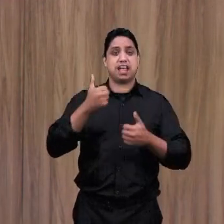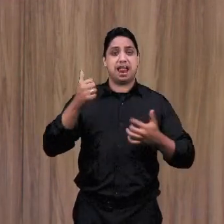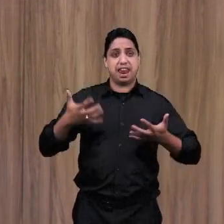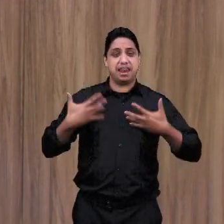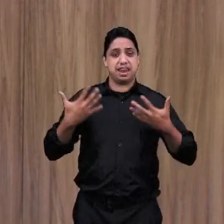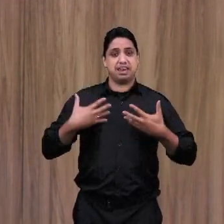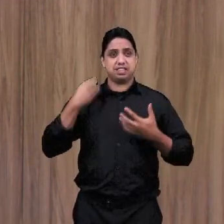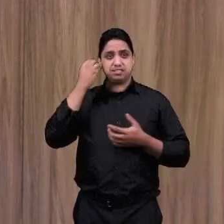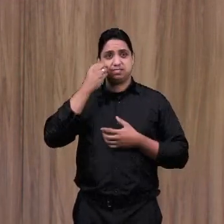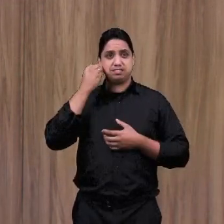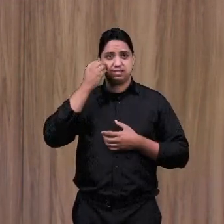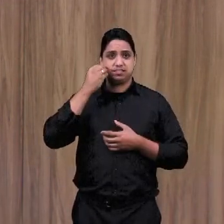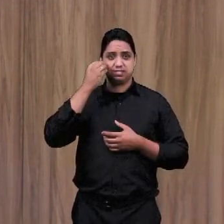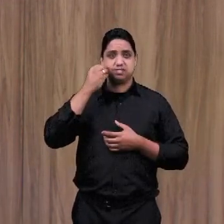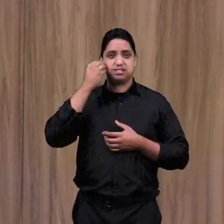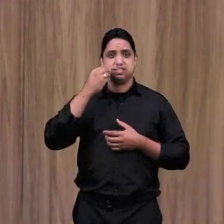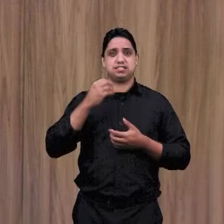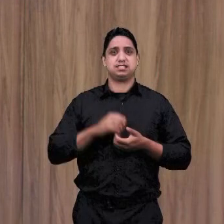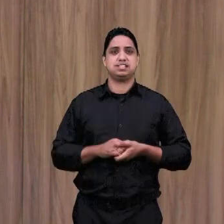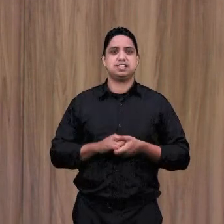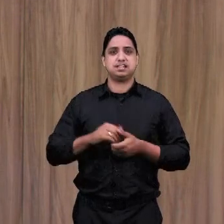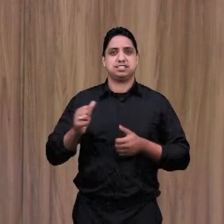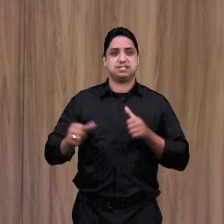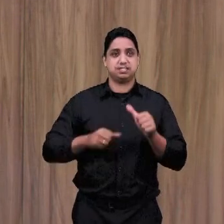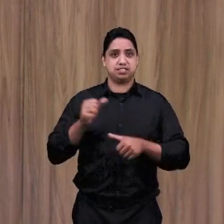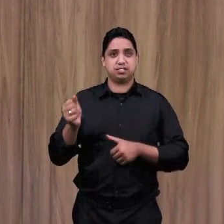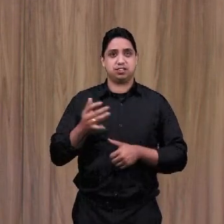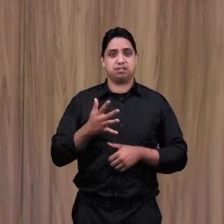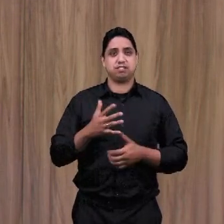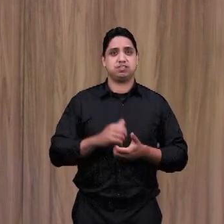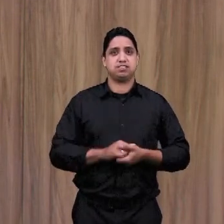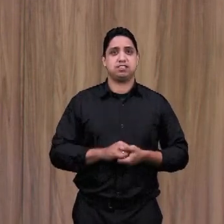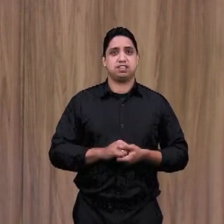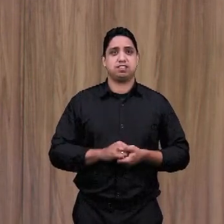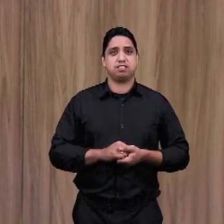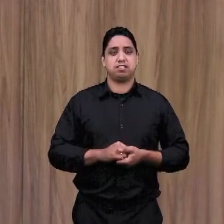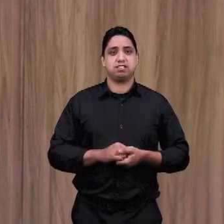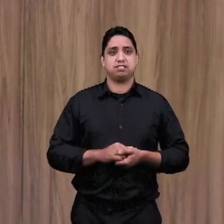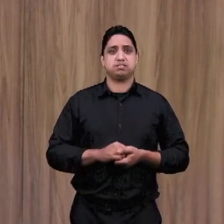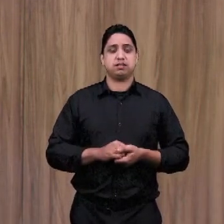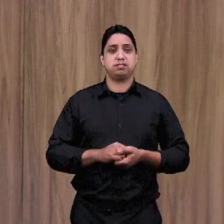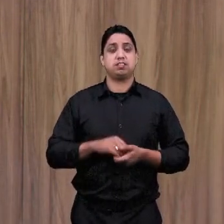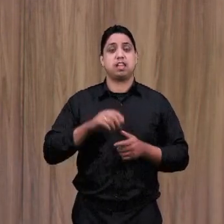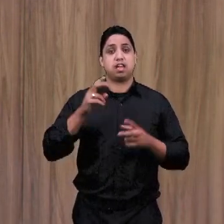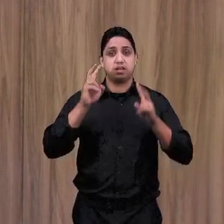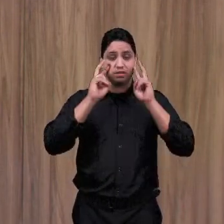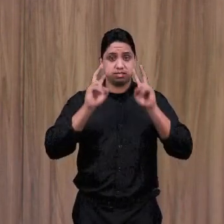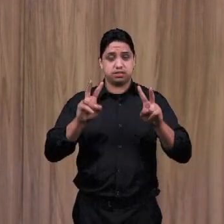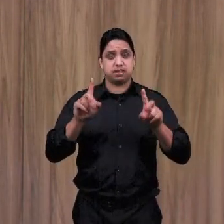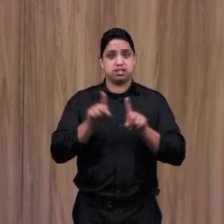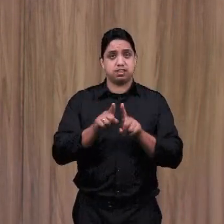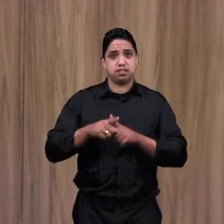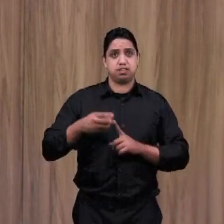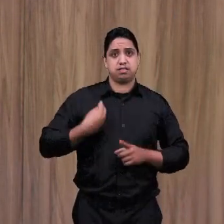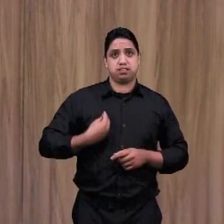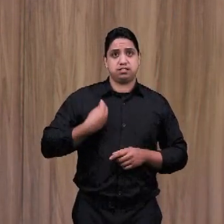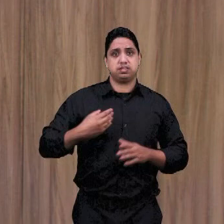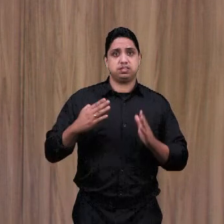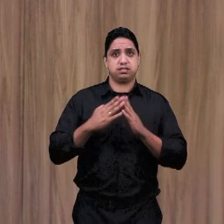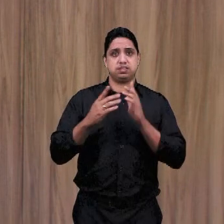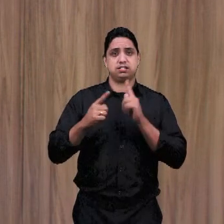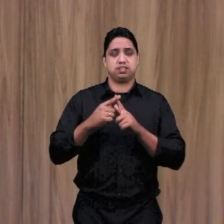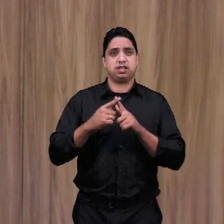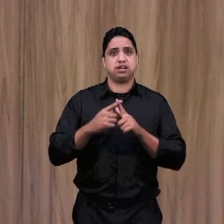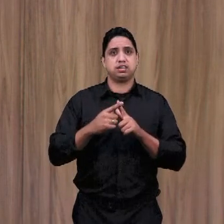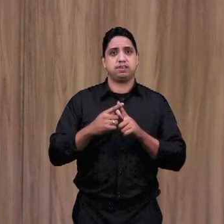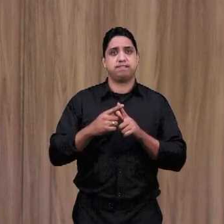grand renouvellement. Gloire à Jésus. Nous allons donc assister et participer du travail de l'Église de Fonte do